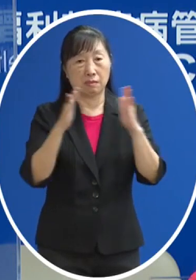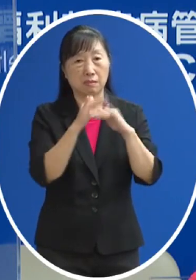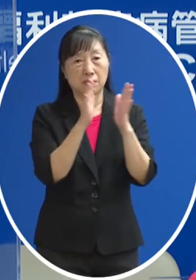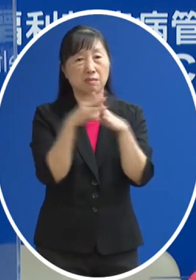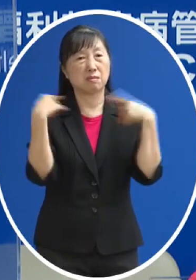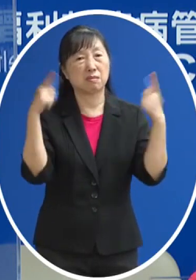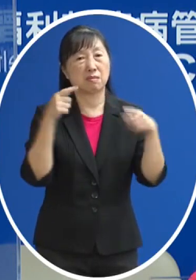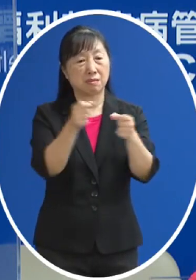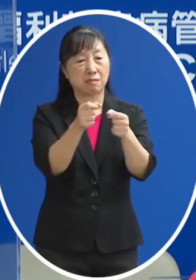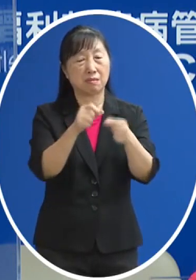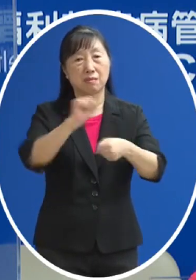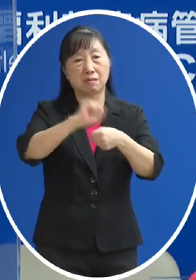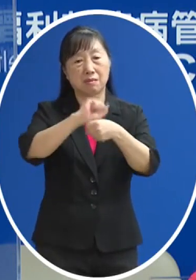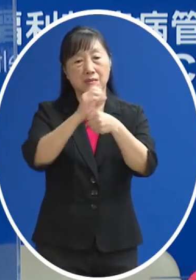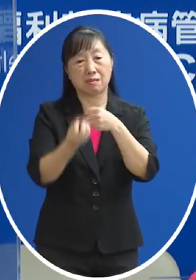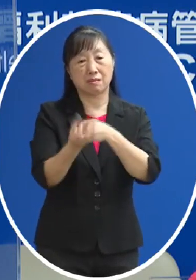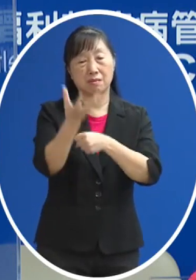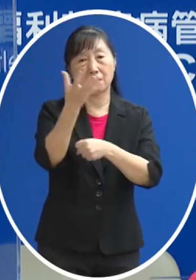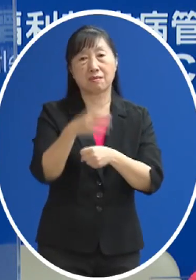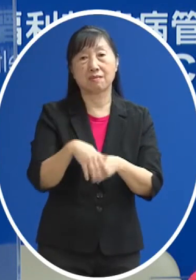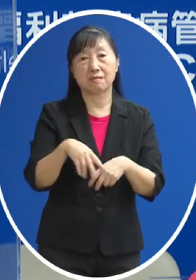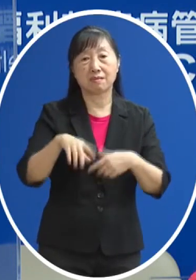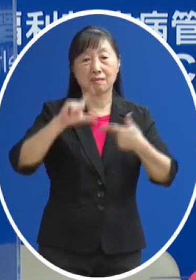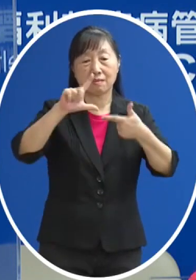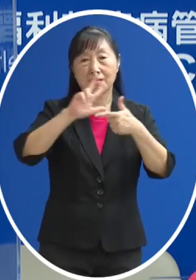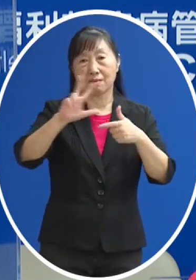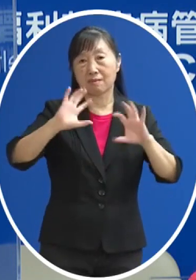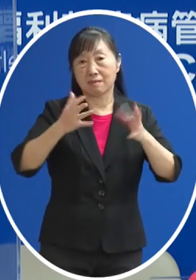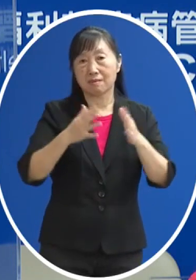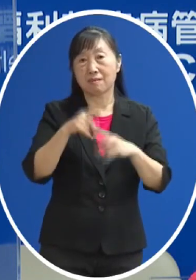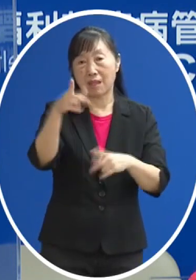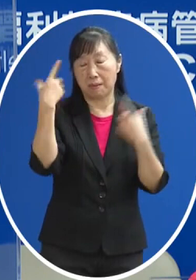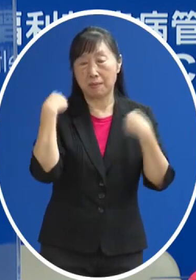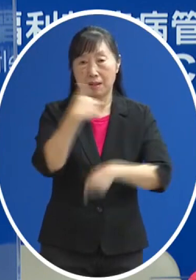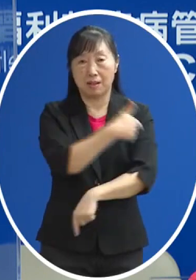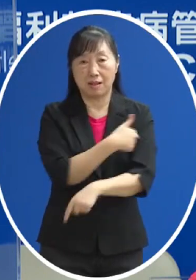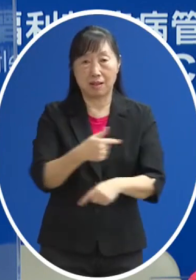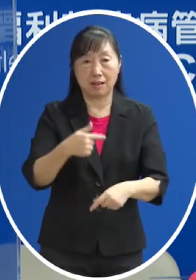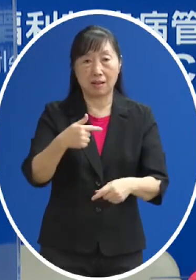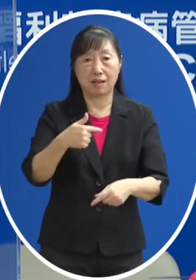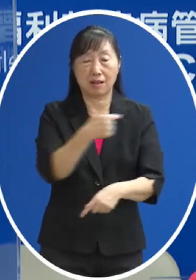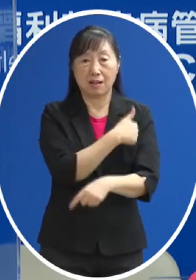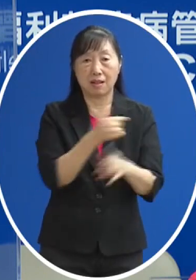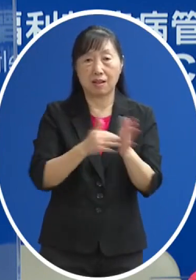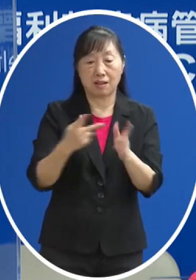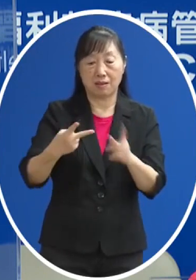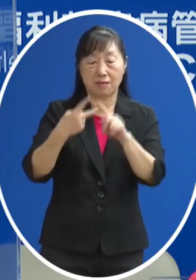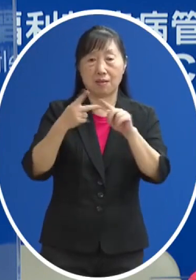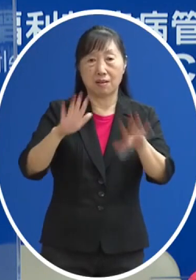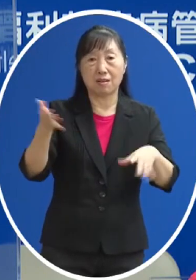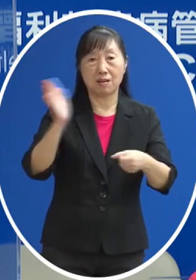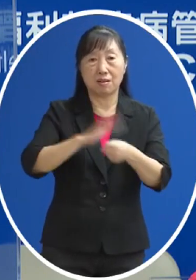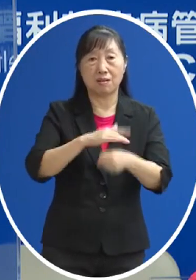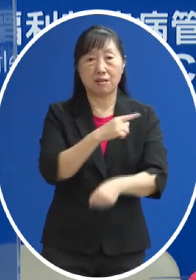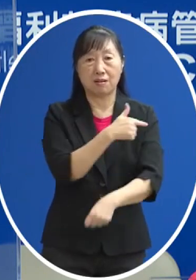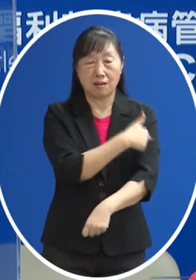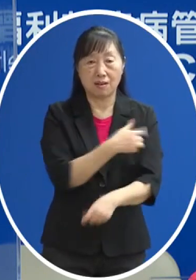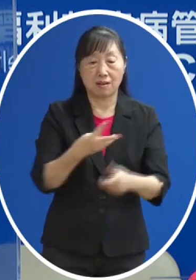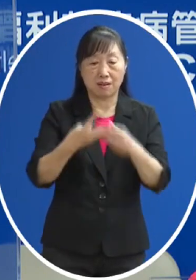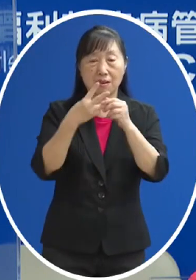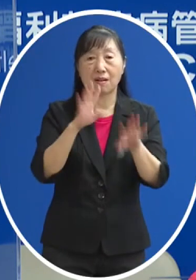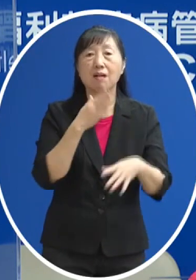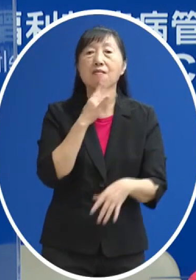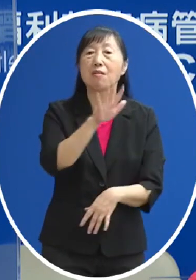升。那以色列从那时候打了还准备要打第三剂的疫苗，因为他们也大概现在有